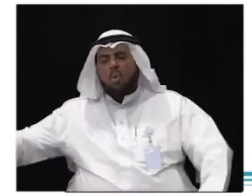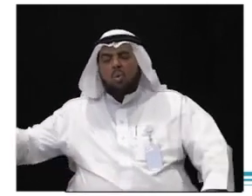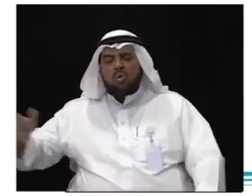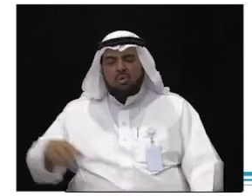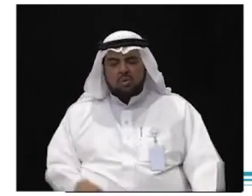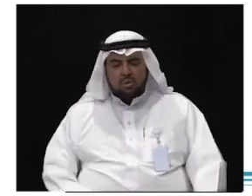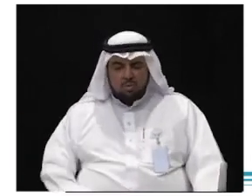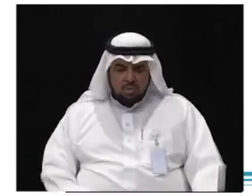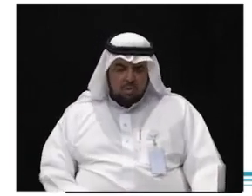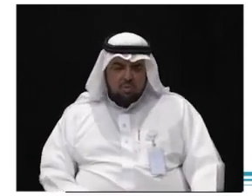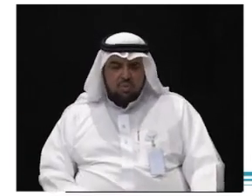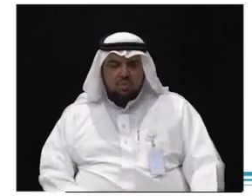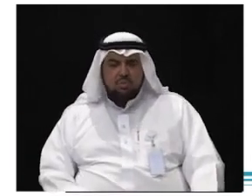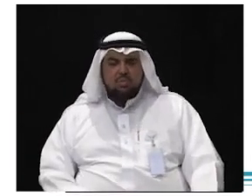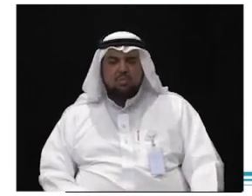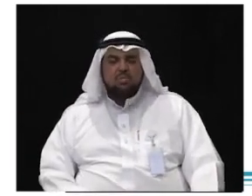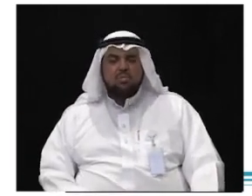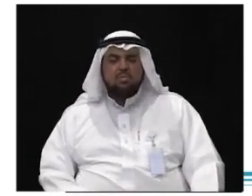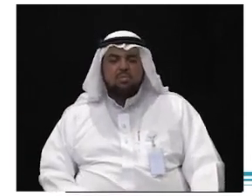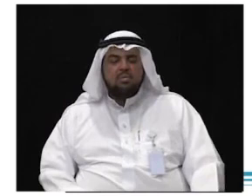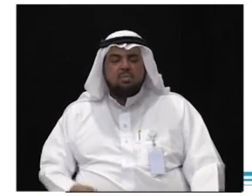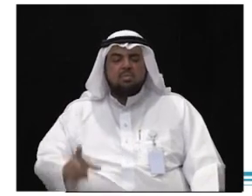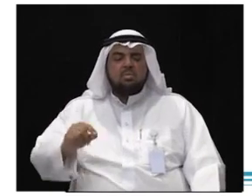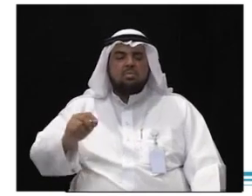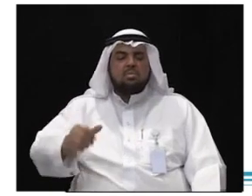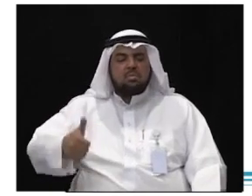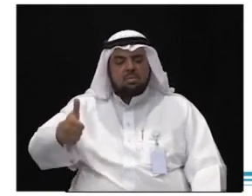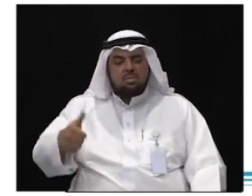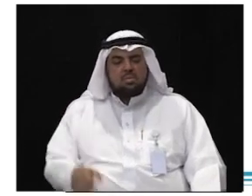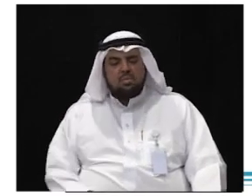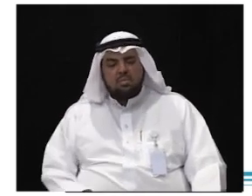then else if، رائع.